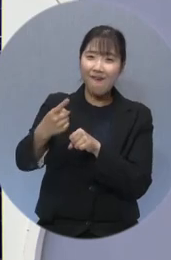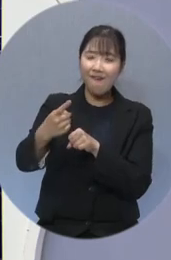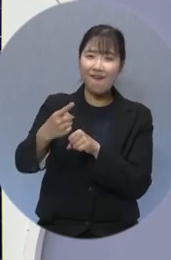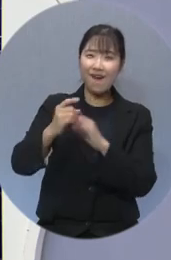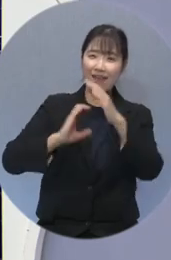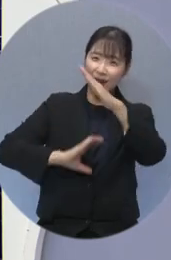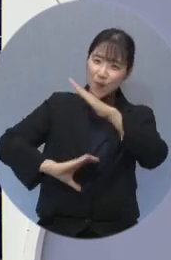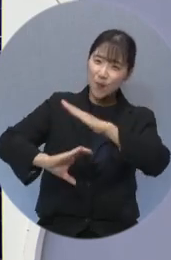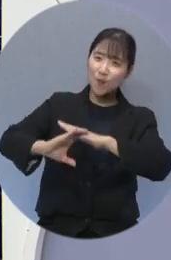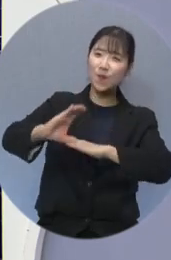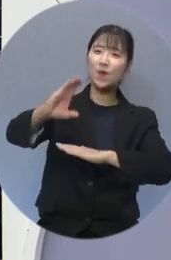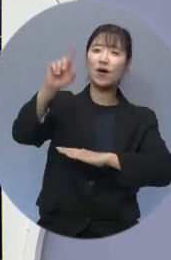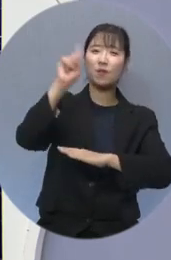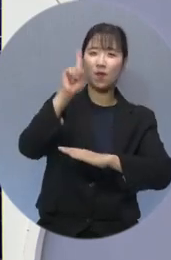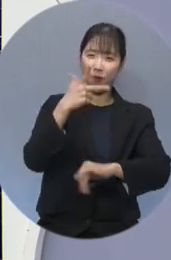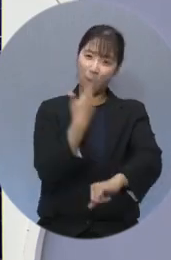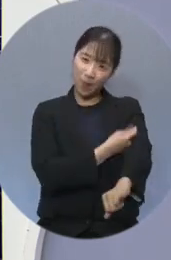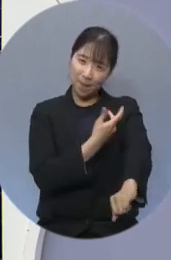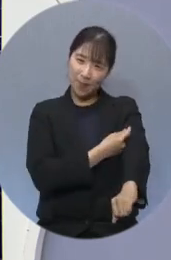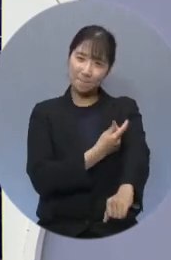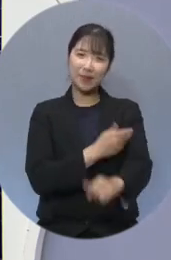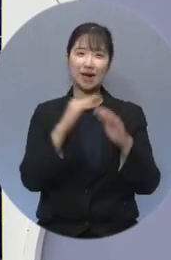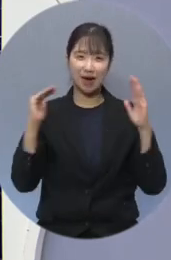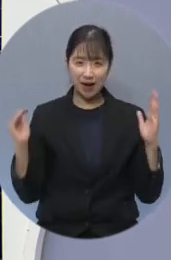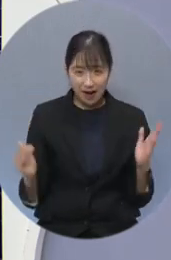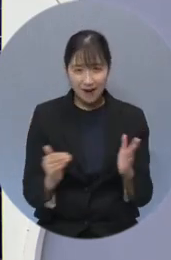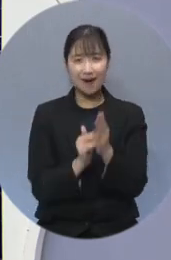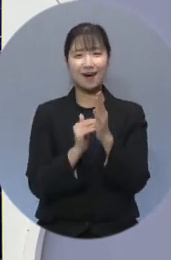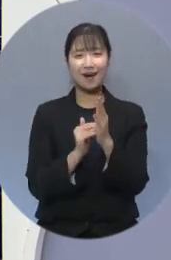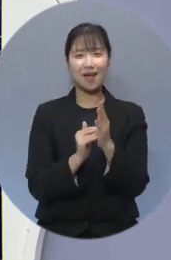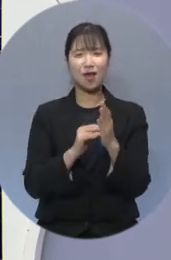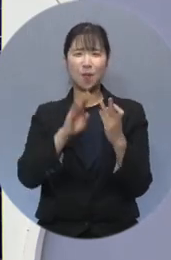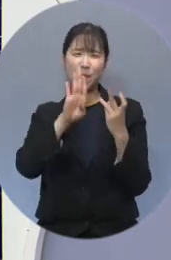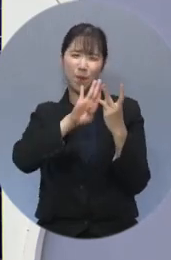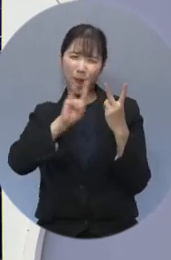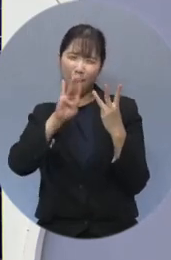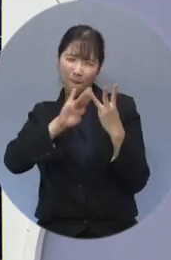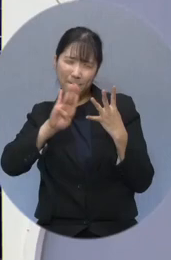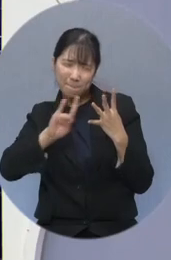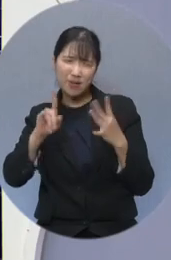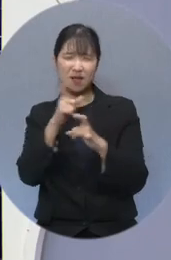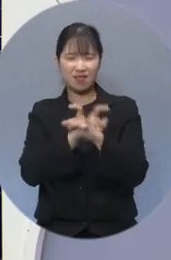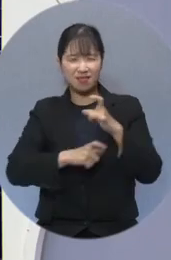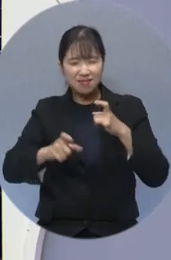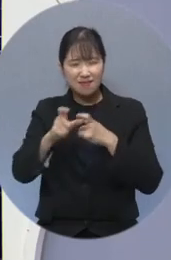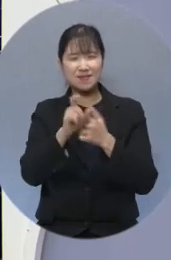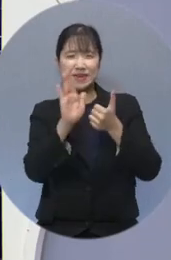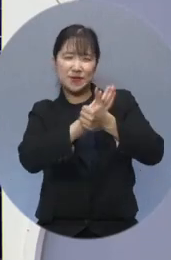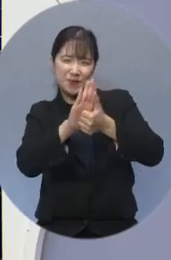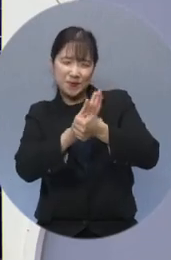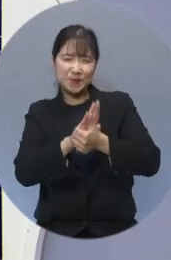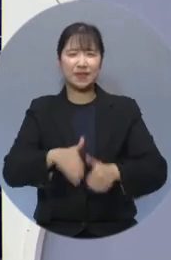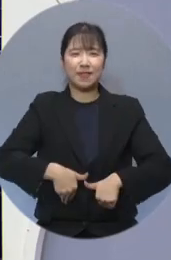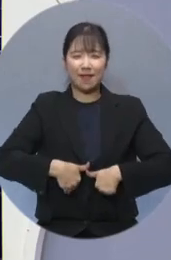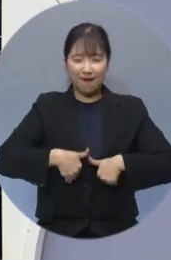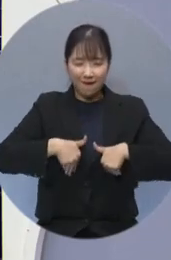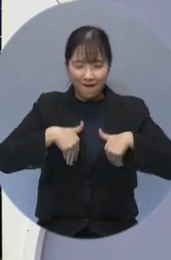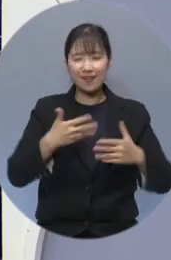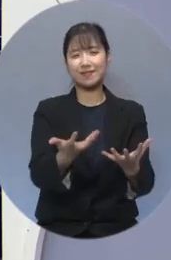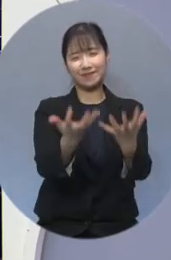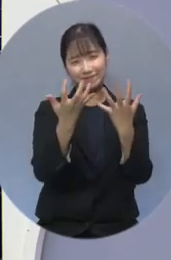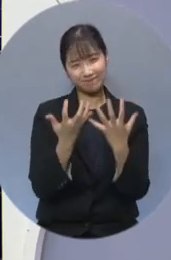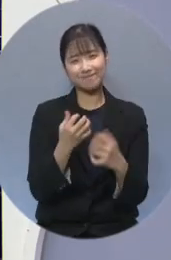아마 코로나 백신 다 맞고 아마 저희들이 몇 배로 극진하고 아주 따뜻한 마음으로 모실